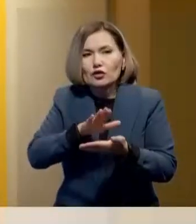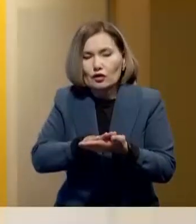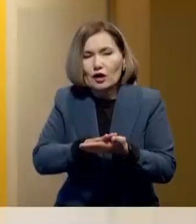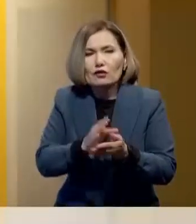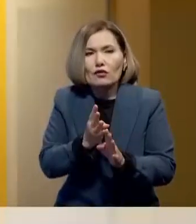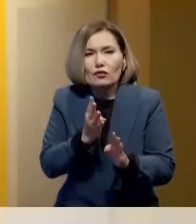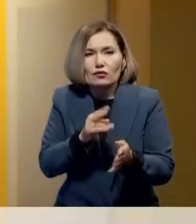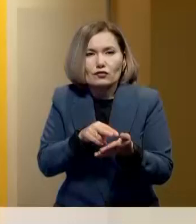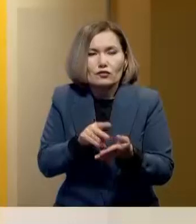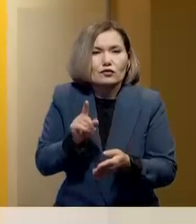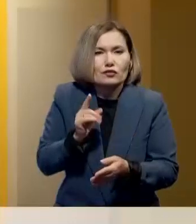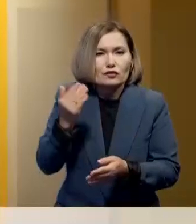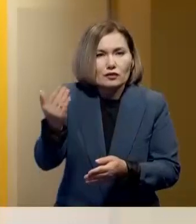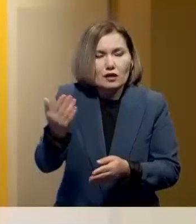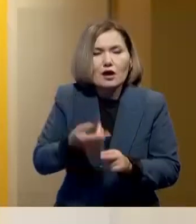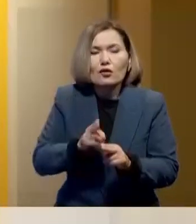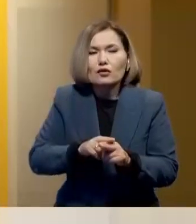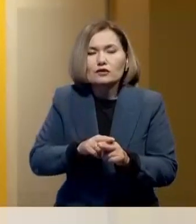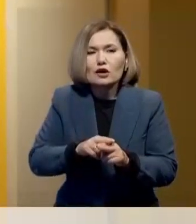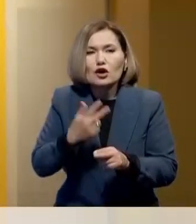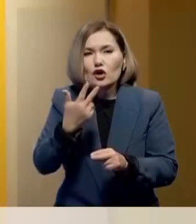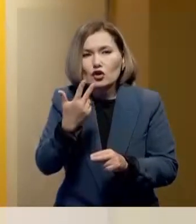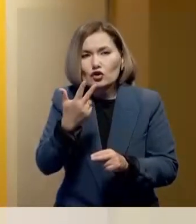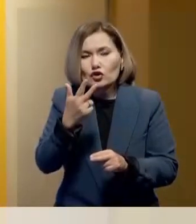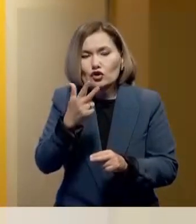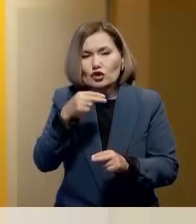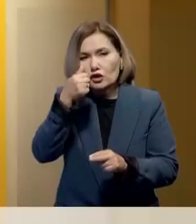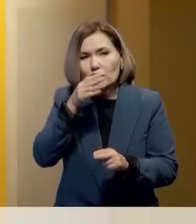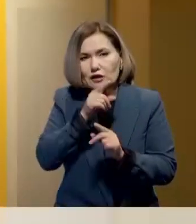3 жылдың ішінде оған мемлекеттік